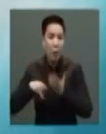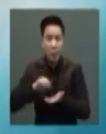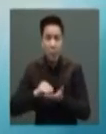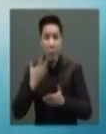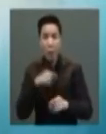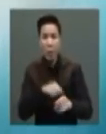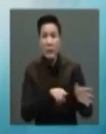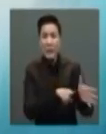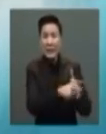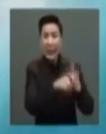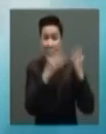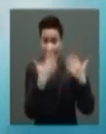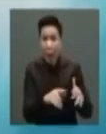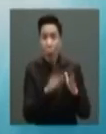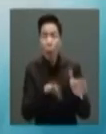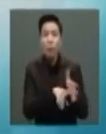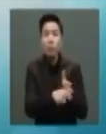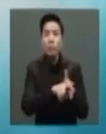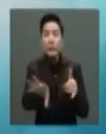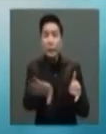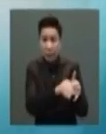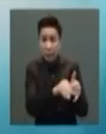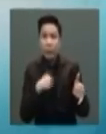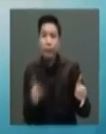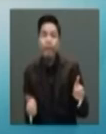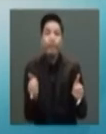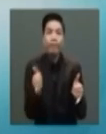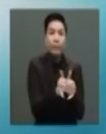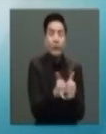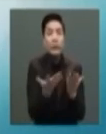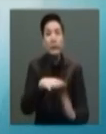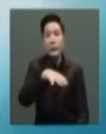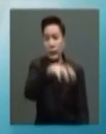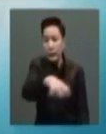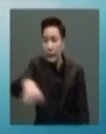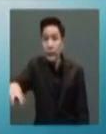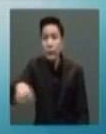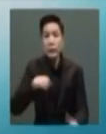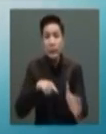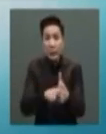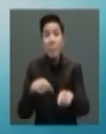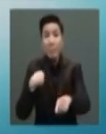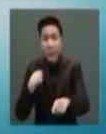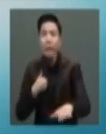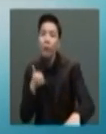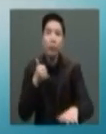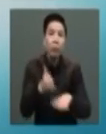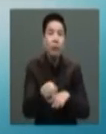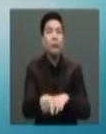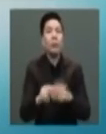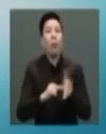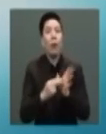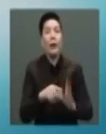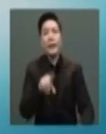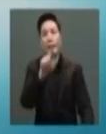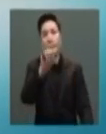ะนอกจากนี้แล้วนะคะทางด้านของนายแพทย์ทวีสินเองเนี่ยบอกด้วยค่ะว่าจะต้องมีการบอกรายละเอียดต่างๆเพื่อ